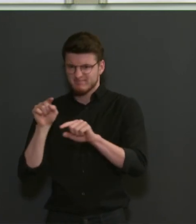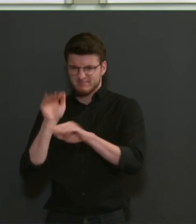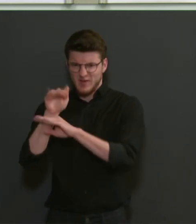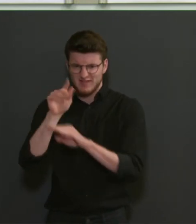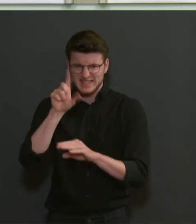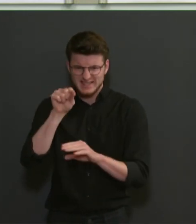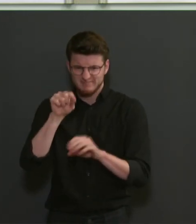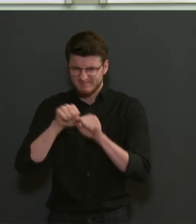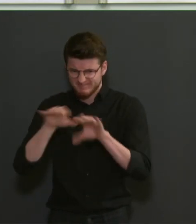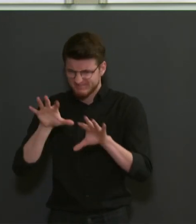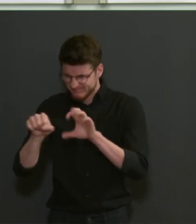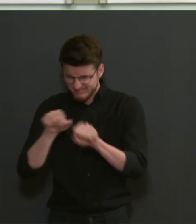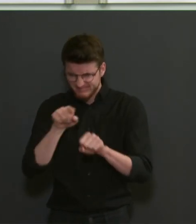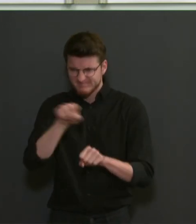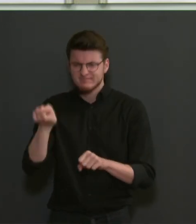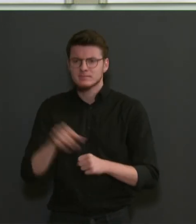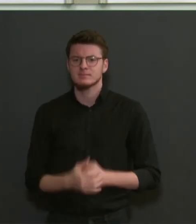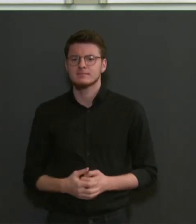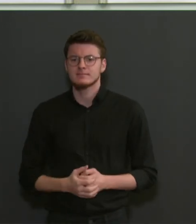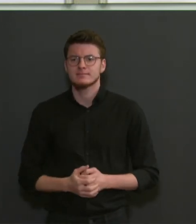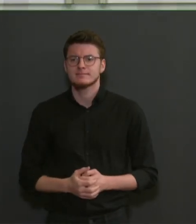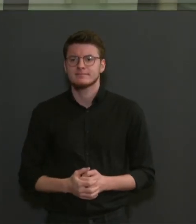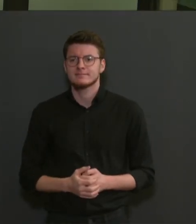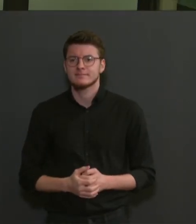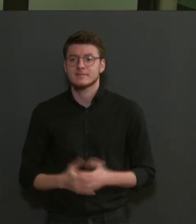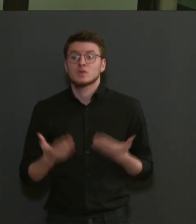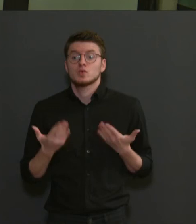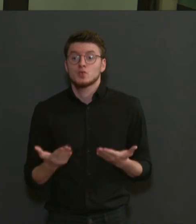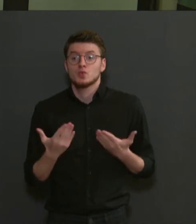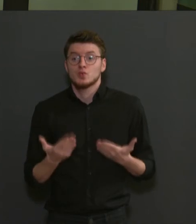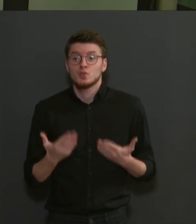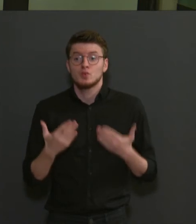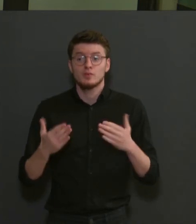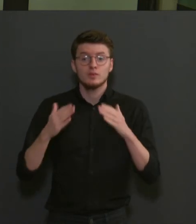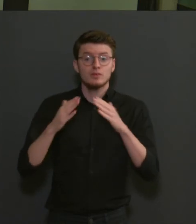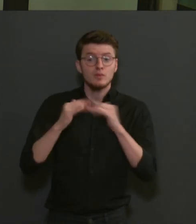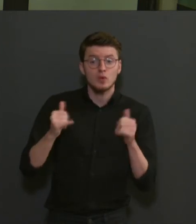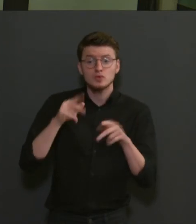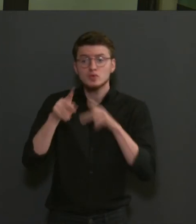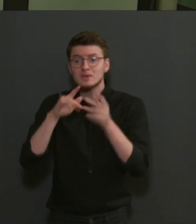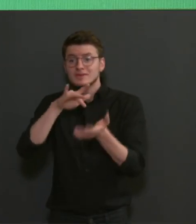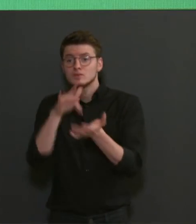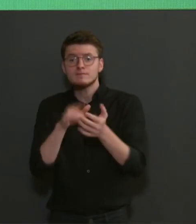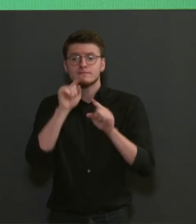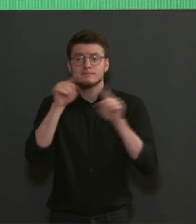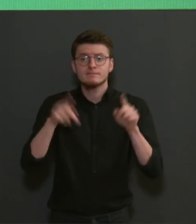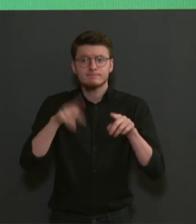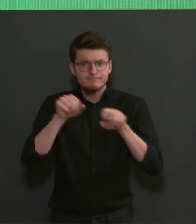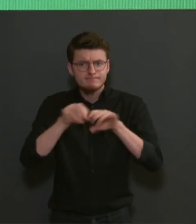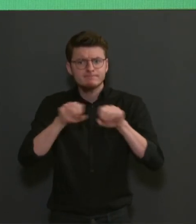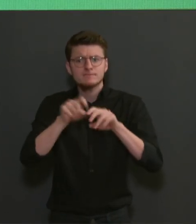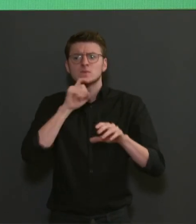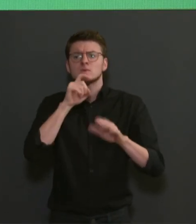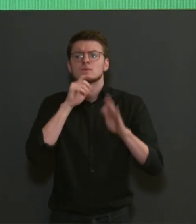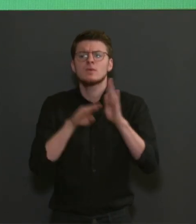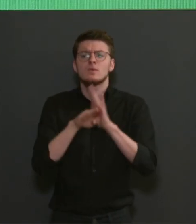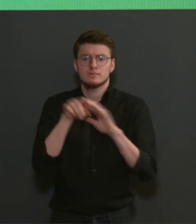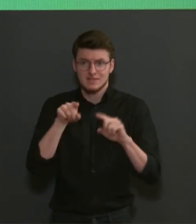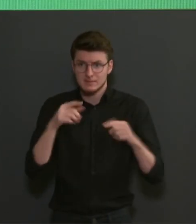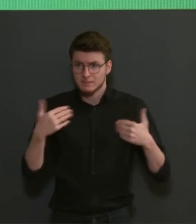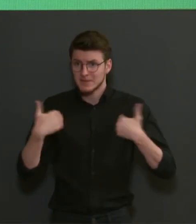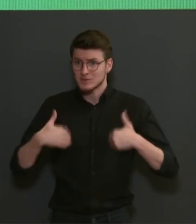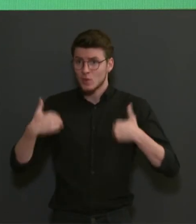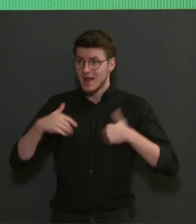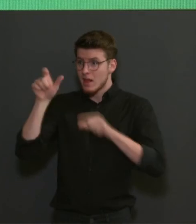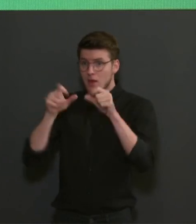Met de toename van het aantal besmettingen in de woonzorgcentra beleeft het personeel een moeilijke tijd. Deze zware